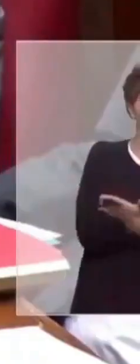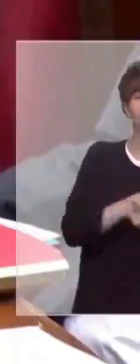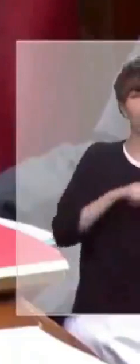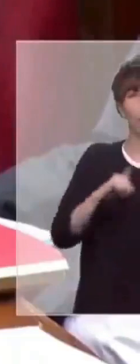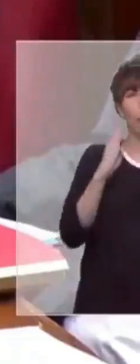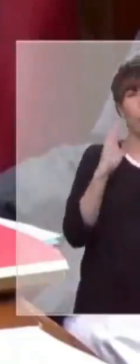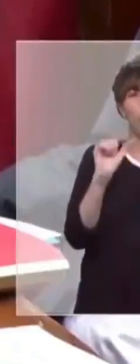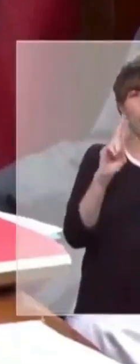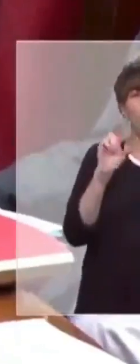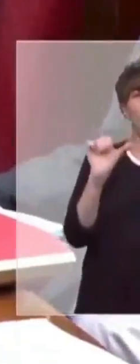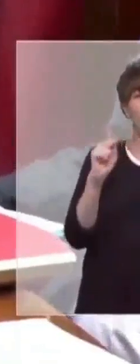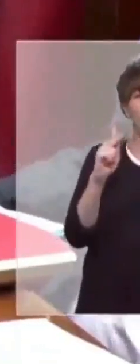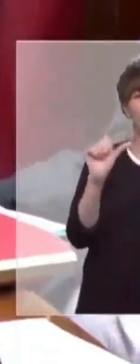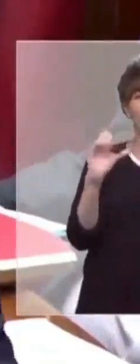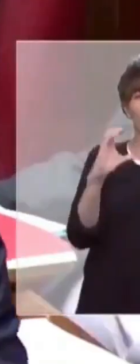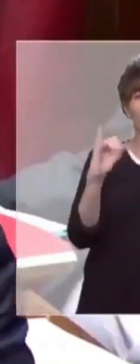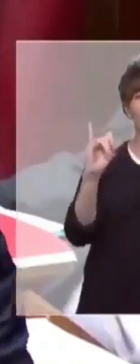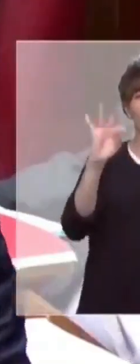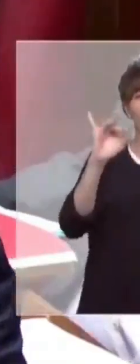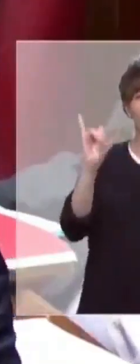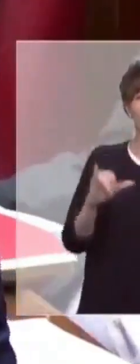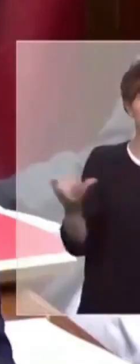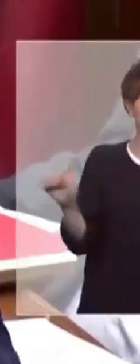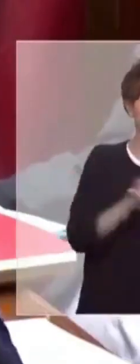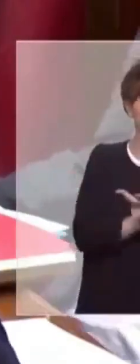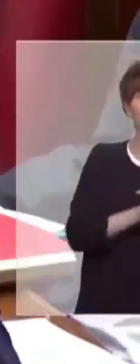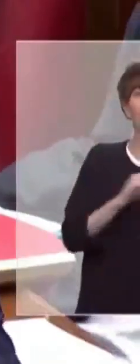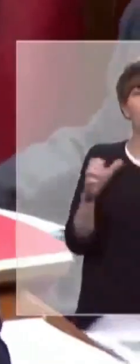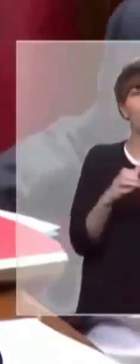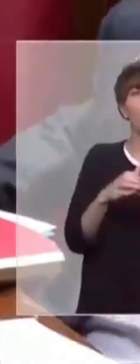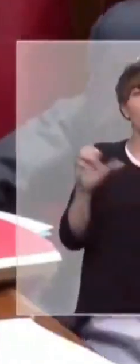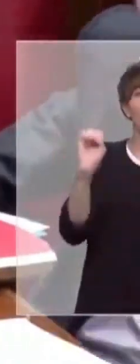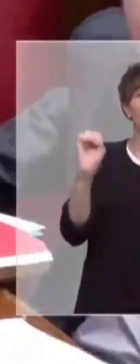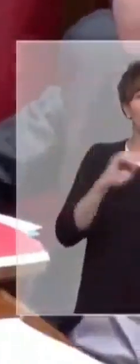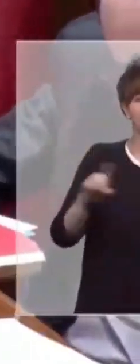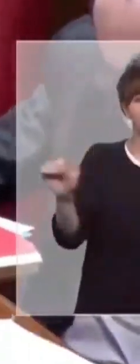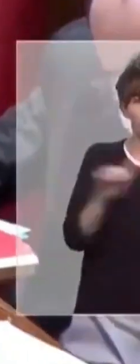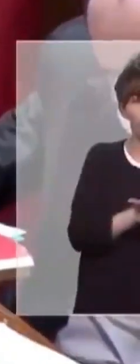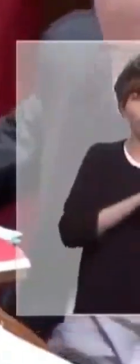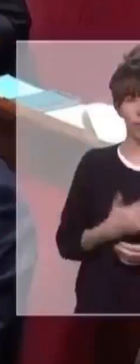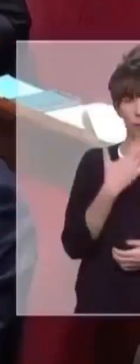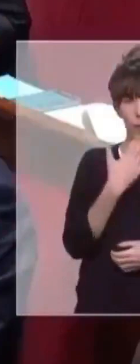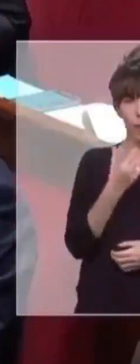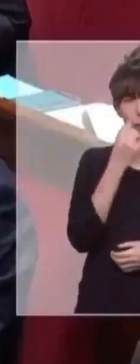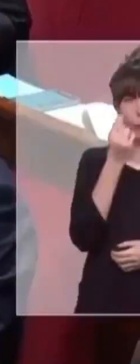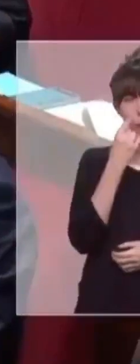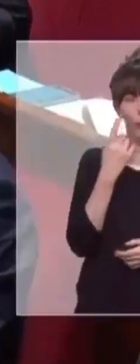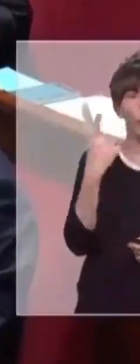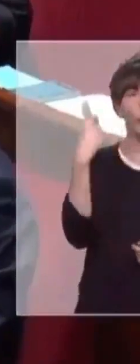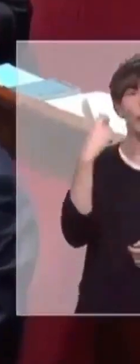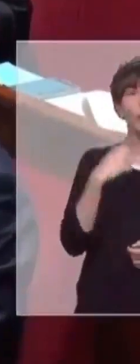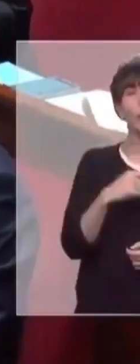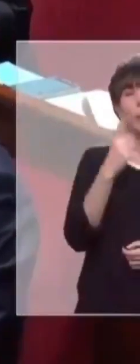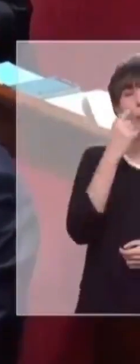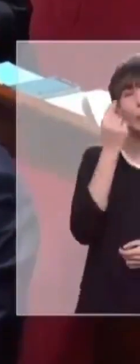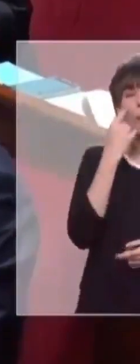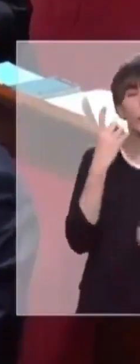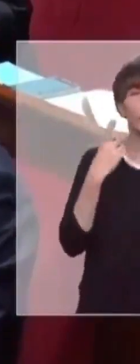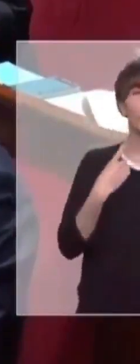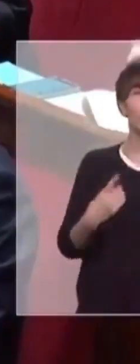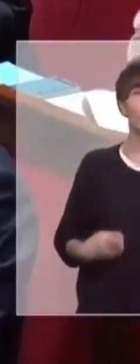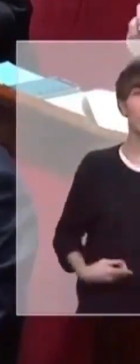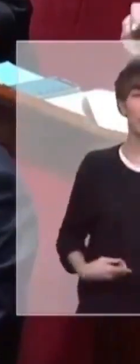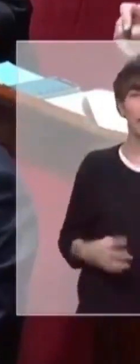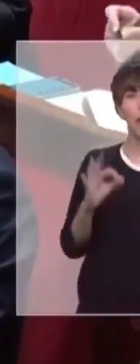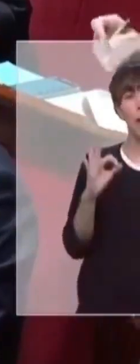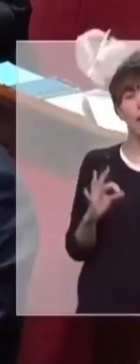حوالي 5:45. كشف الحارس المركز الثقافي ابن سينا في مدينة غين أن